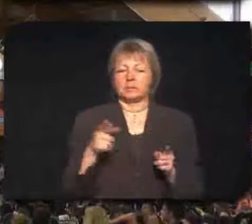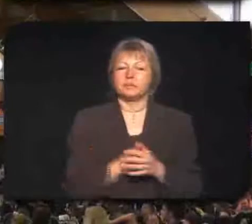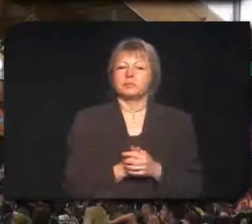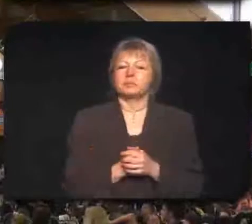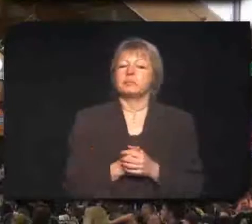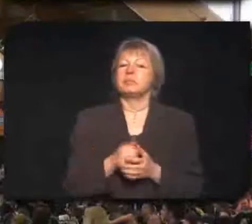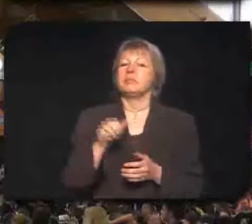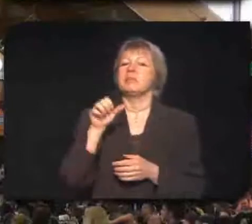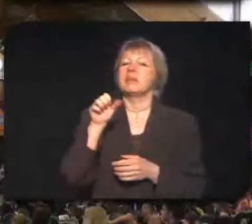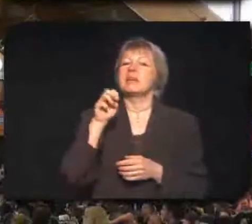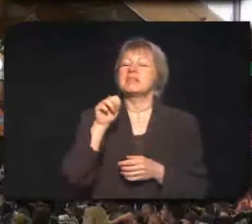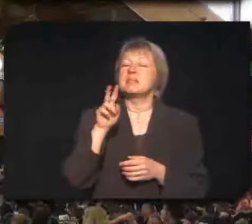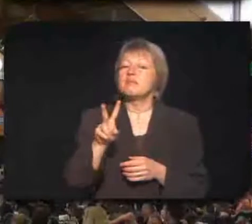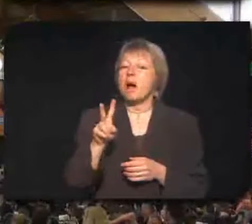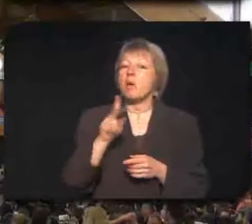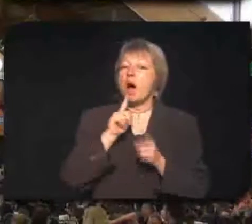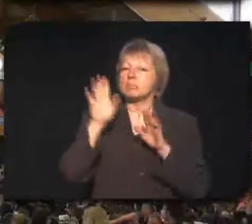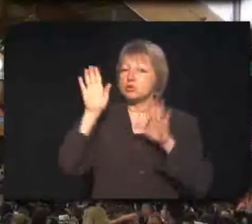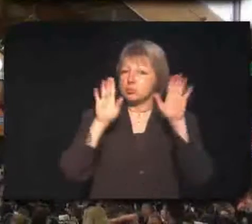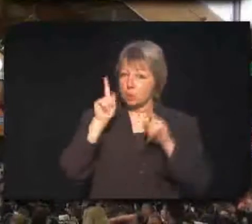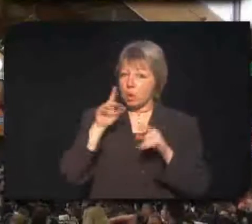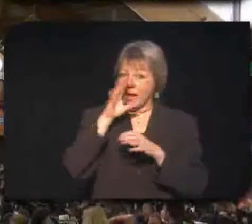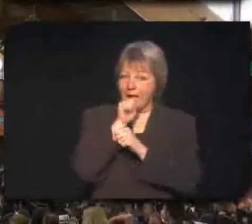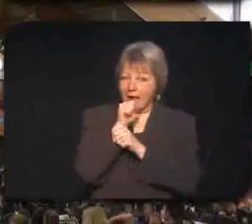der smv-geheim sein